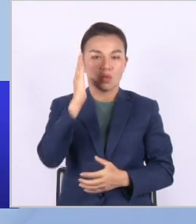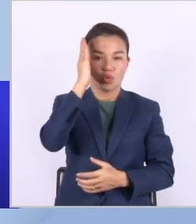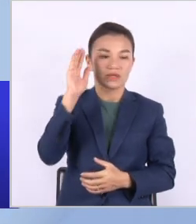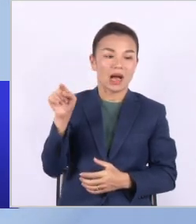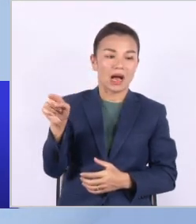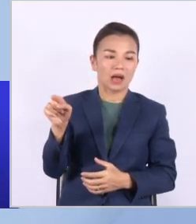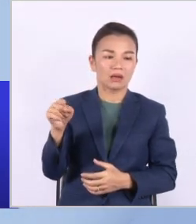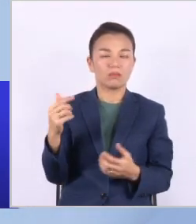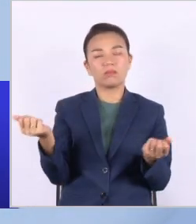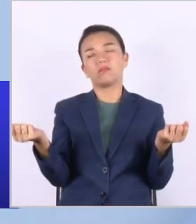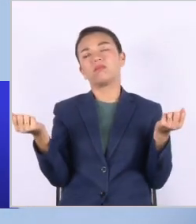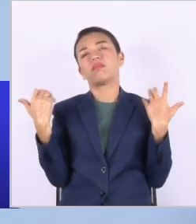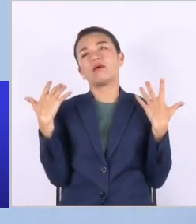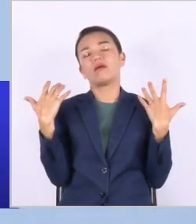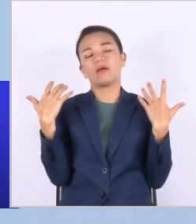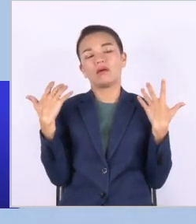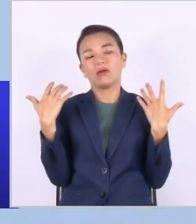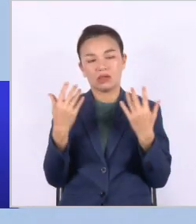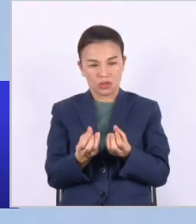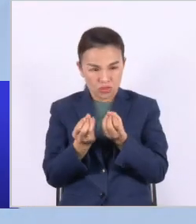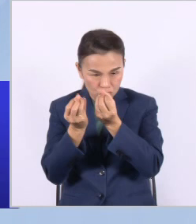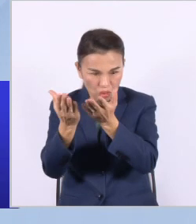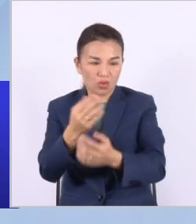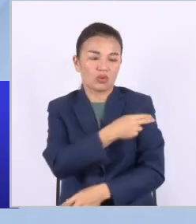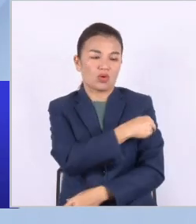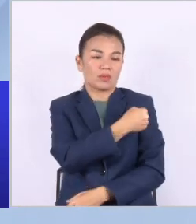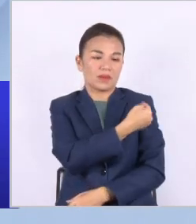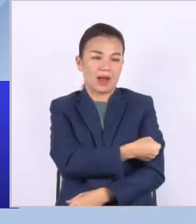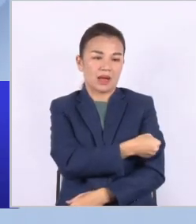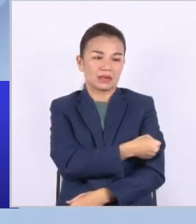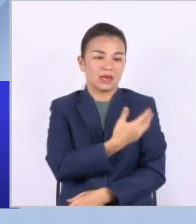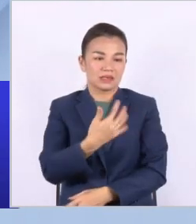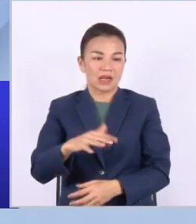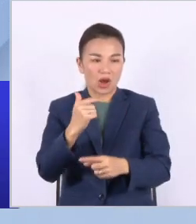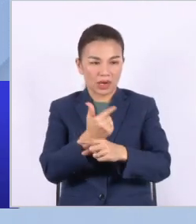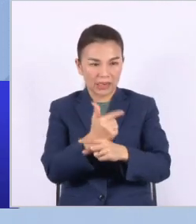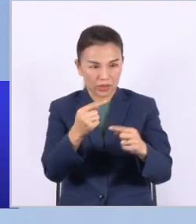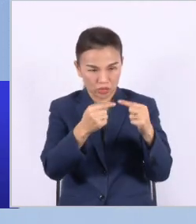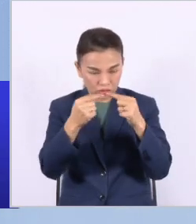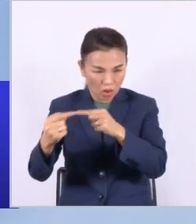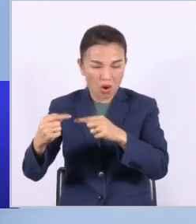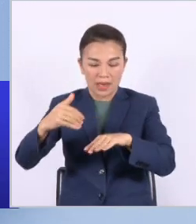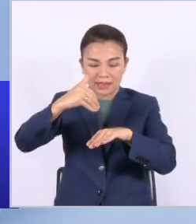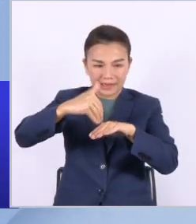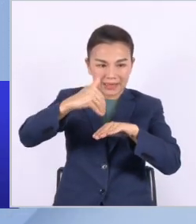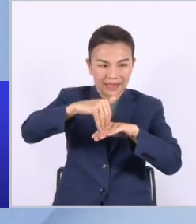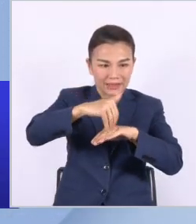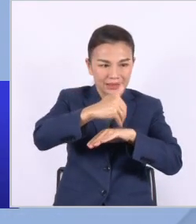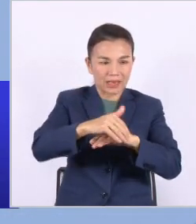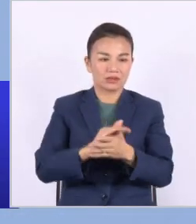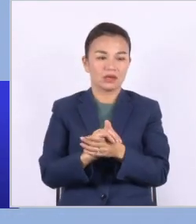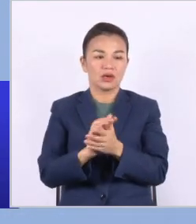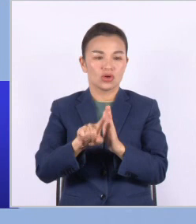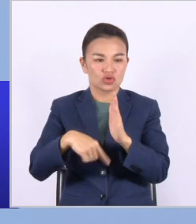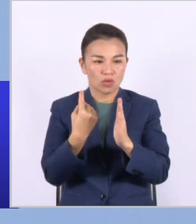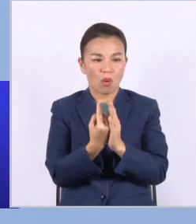มีท่าทีอ่อนล้านะคะก็เลยนำตัวส่งโรงพยาบาลแล้วก็ไปตัดเหล็กอ่ะอีกทีนึงใช้เวลา6ชั่วโมงคุณพระคุณเจ้